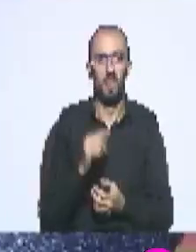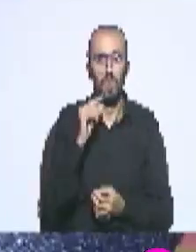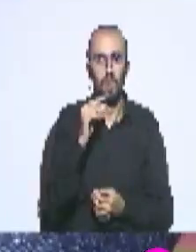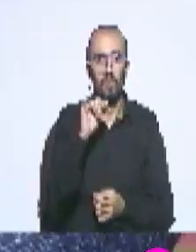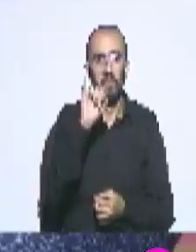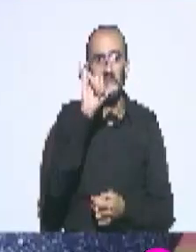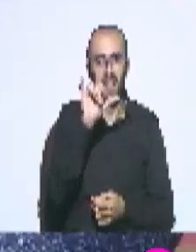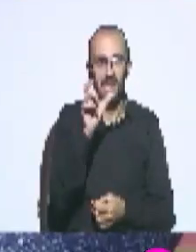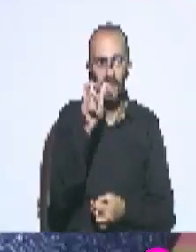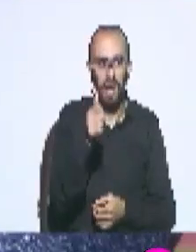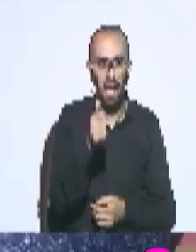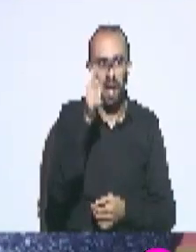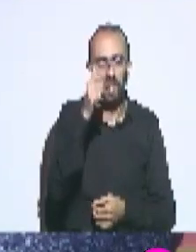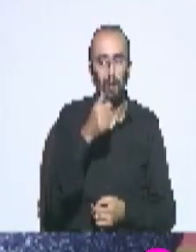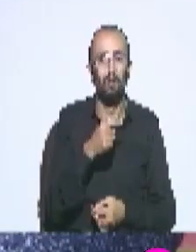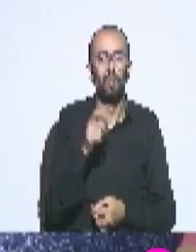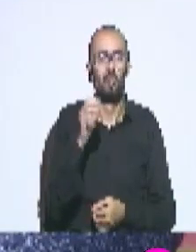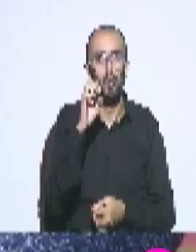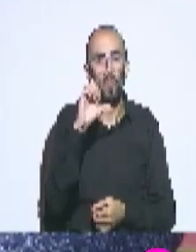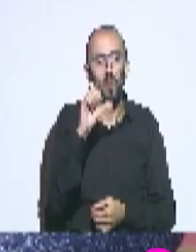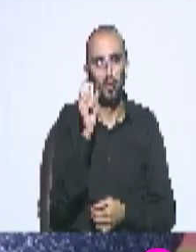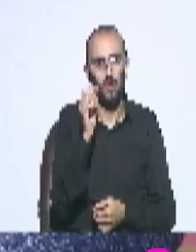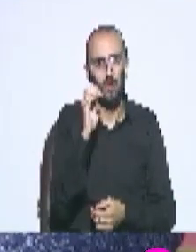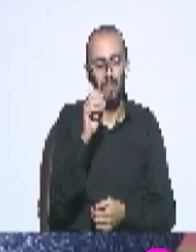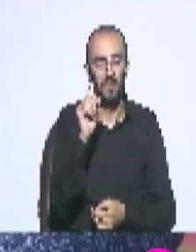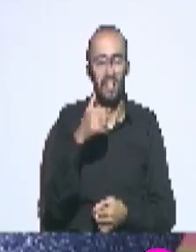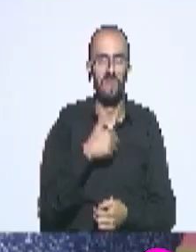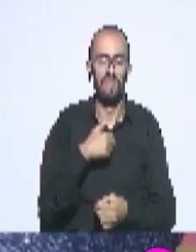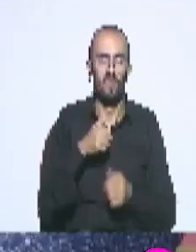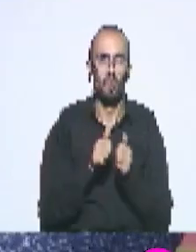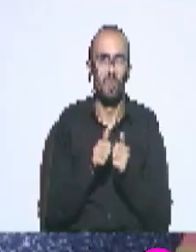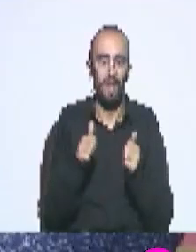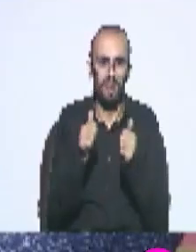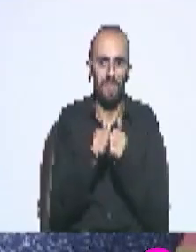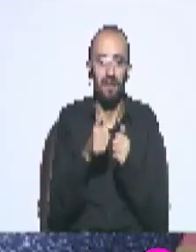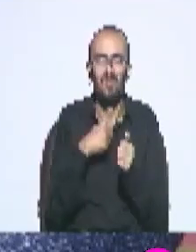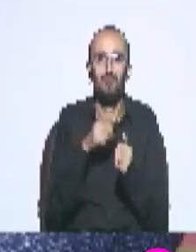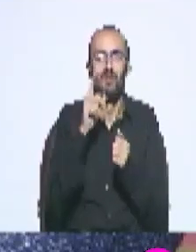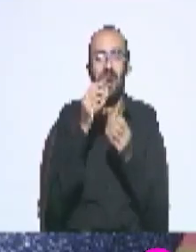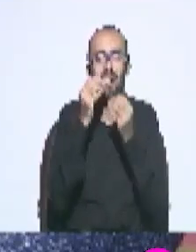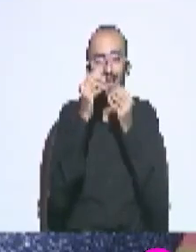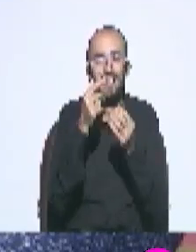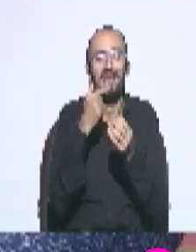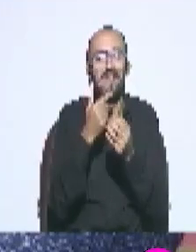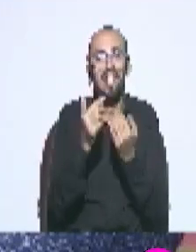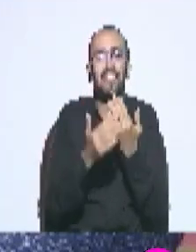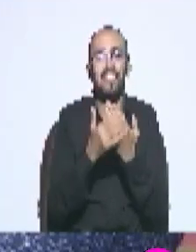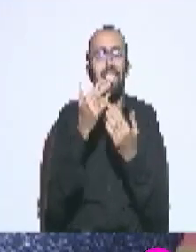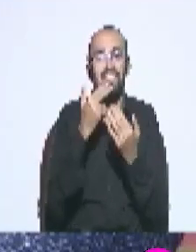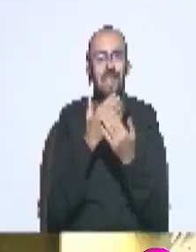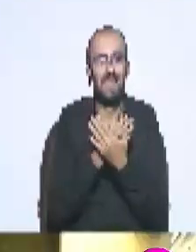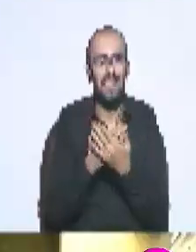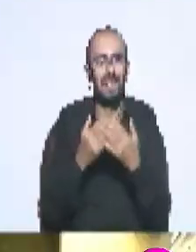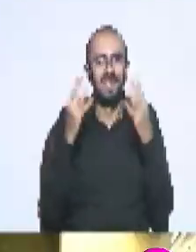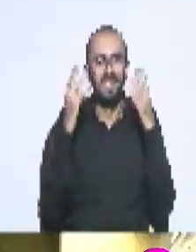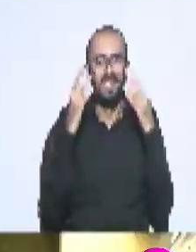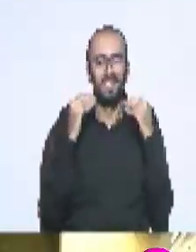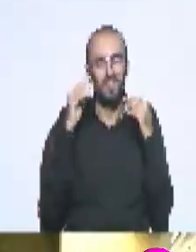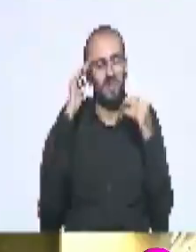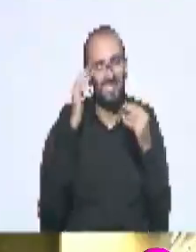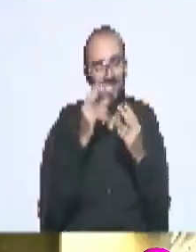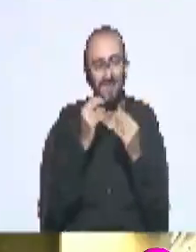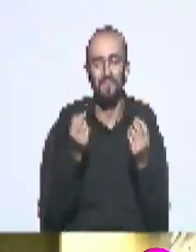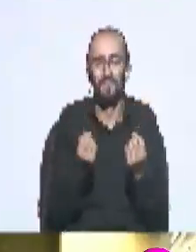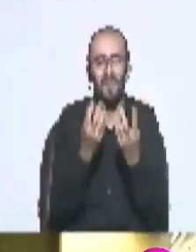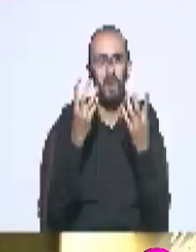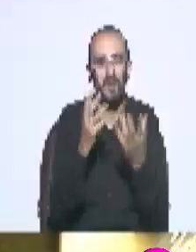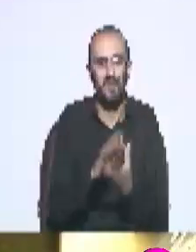جورج سمير استشاري النفسي والاسري نورتنا يا دكتور وانا بتمنى لك سنه هاديه سعيده مليانه بالسلام والخير والبركه يا رب مسي خالص شكرا